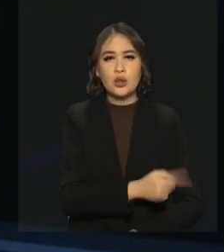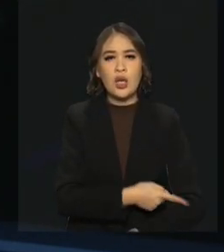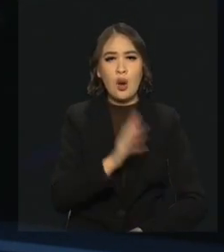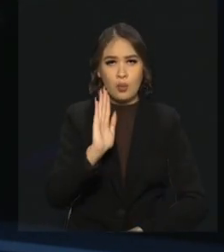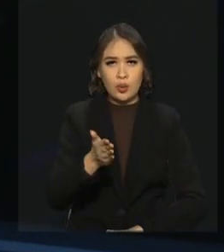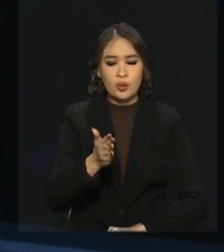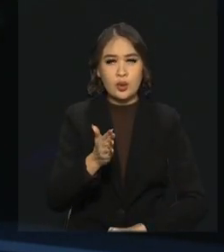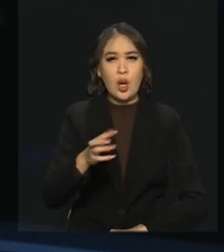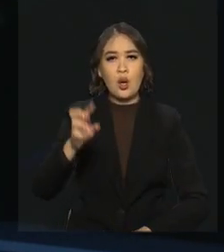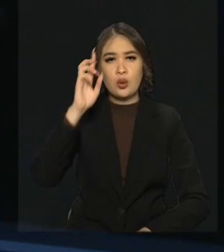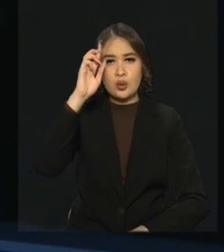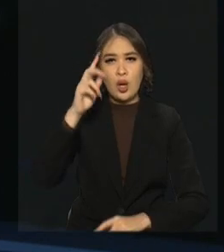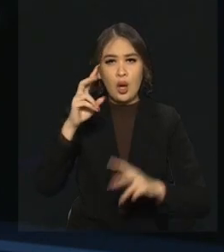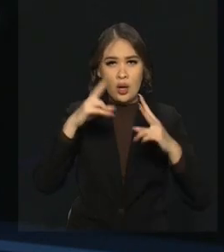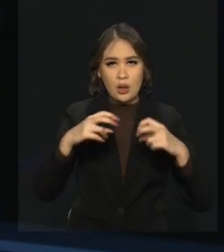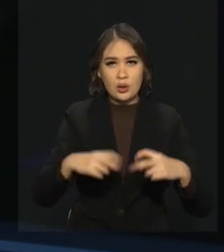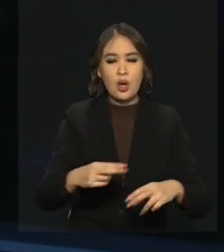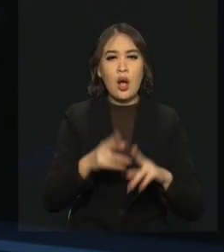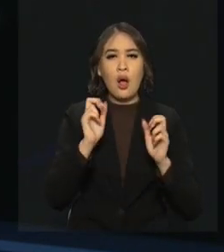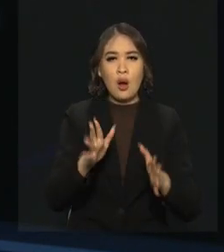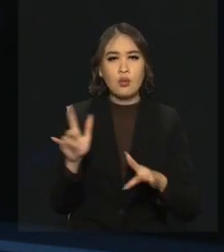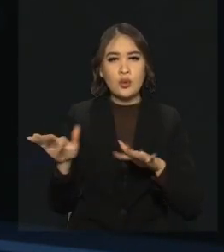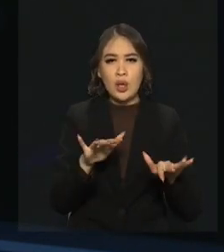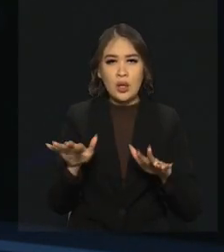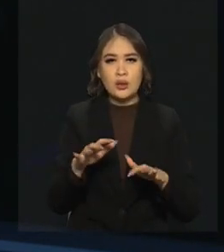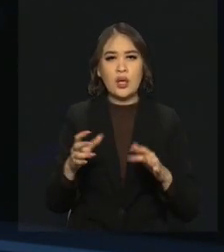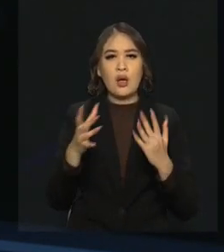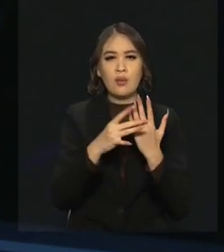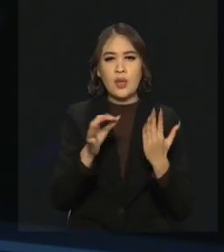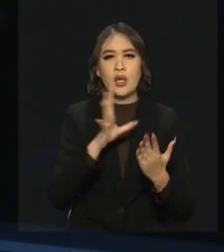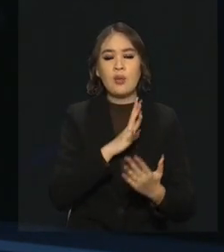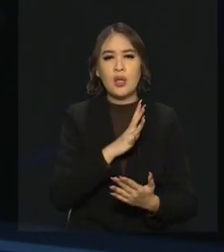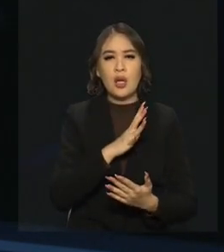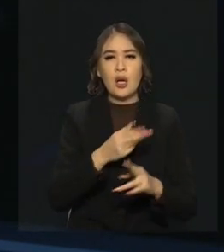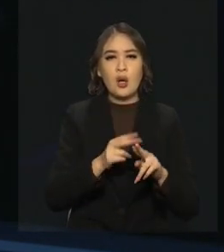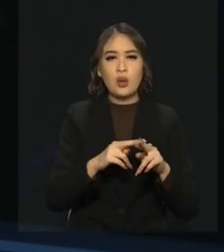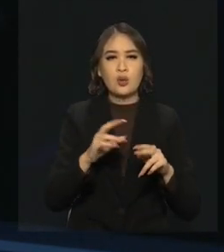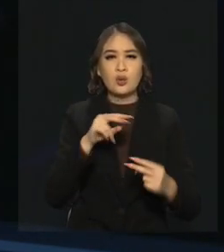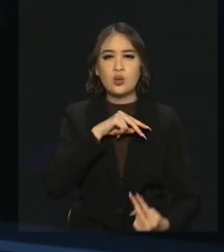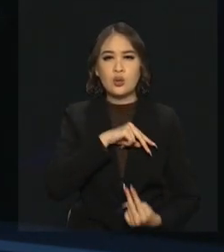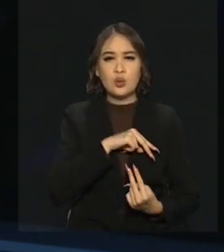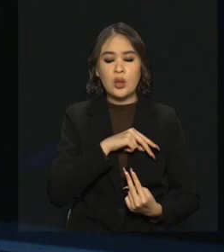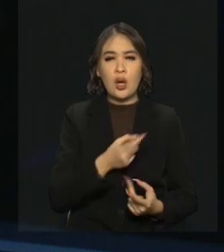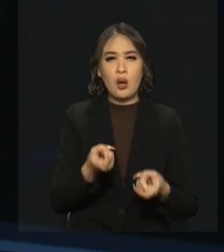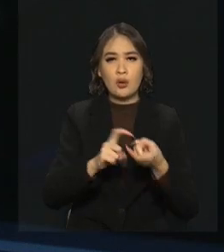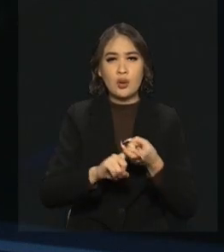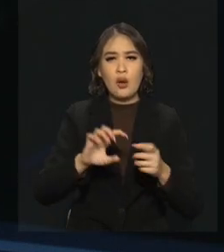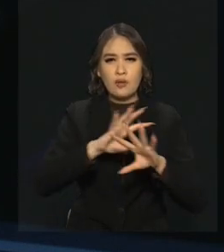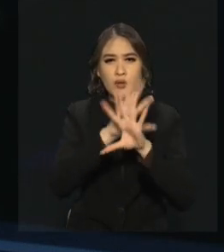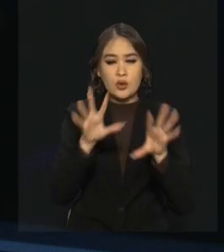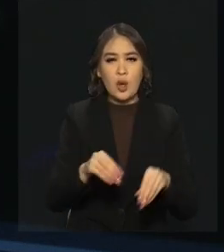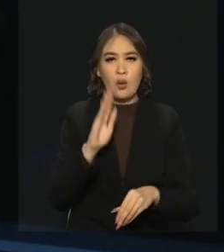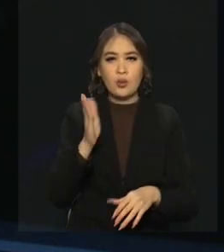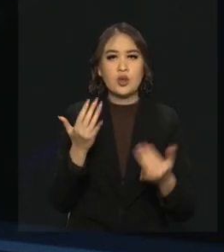Усилят ли государственный контроль, как будут проводить аттестацию производственных объектов и условий труда? Об этом все моя